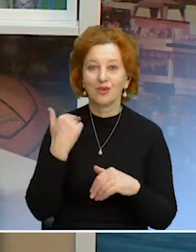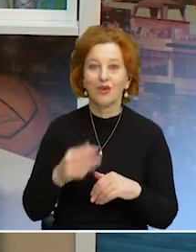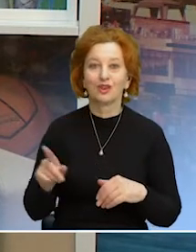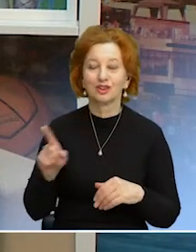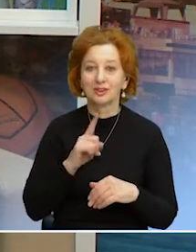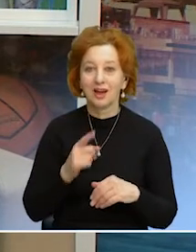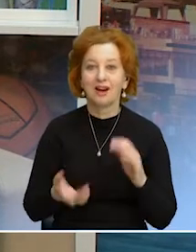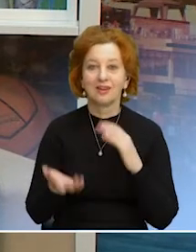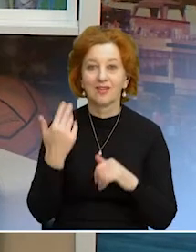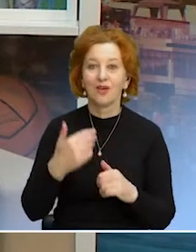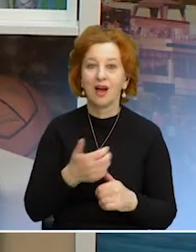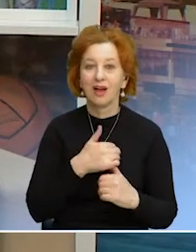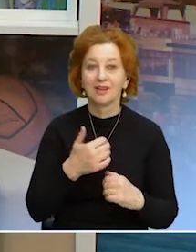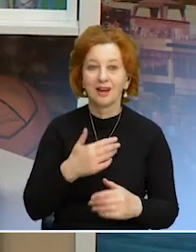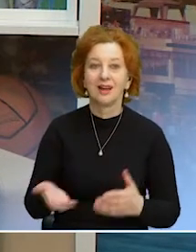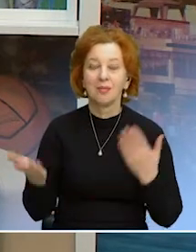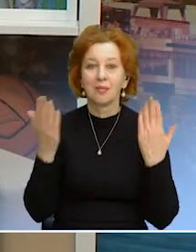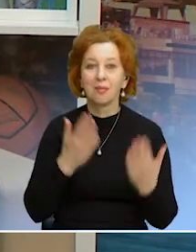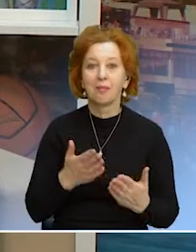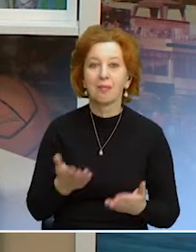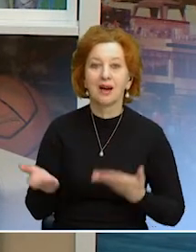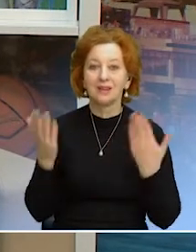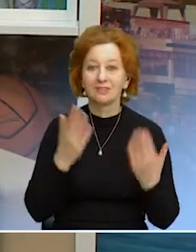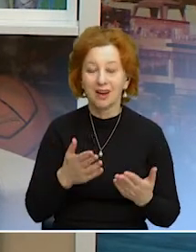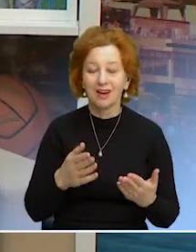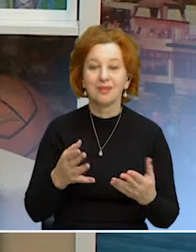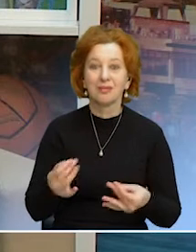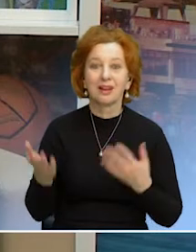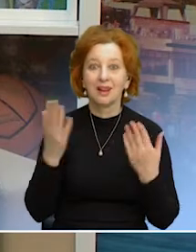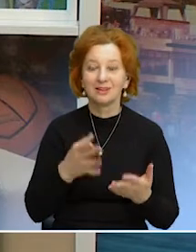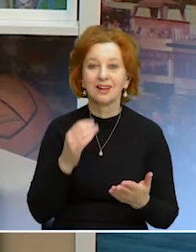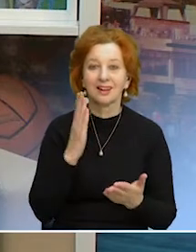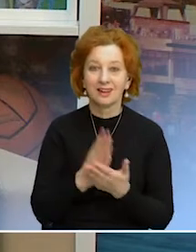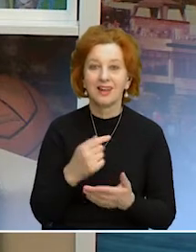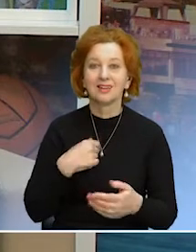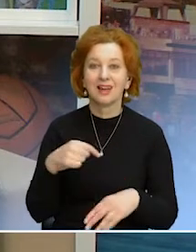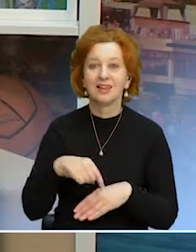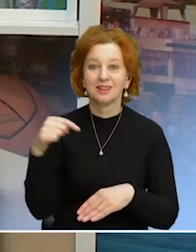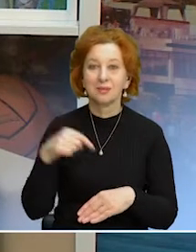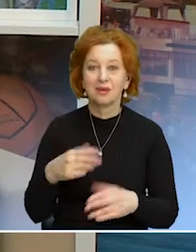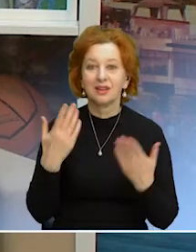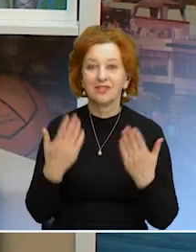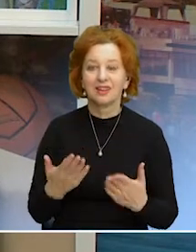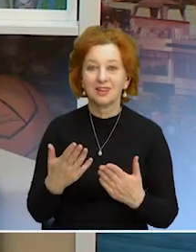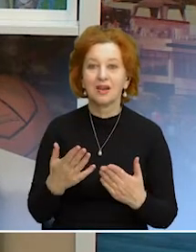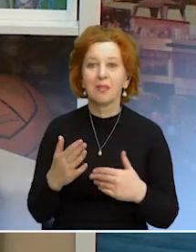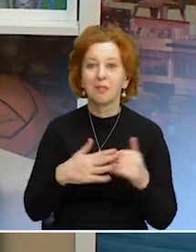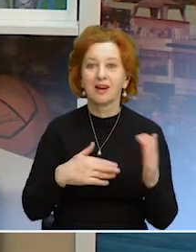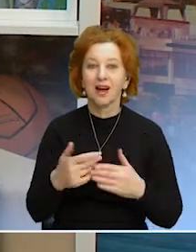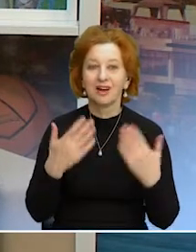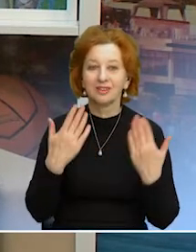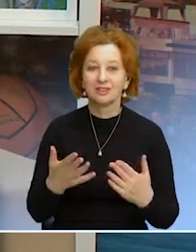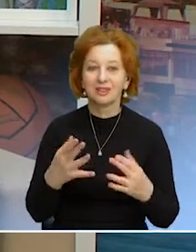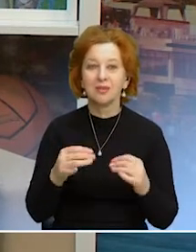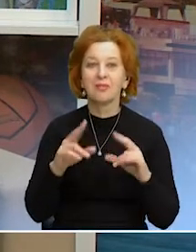ждали, давно хотели позвать. В итоге позвали. В итоге, друзья, мы здесь испытываем просто, ну, практически